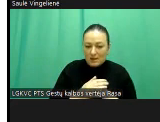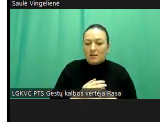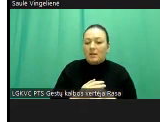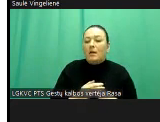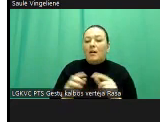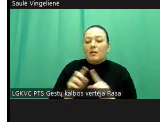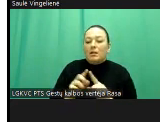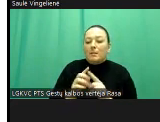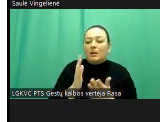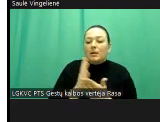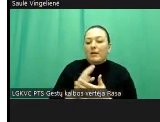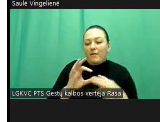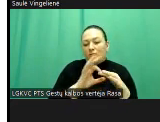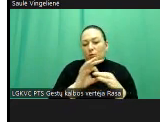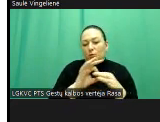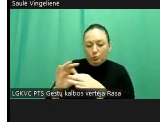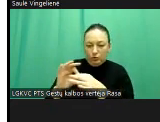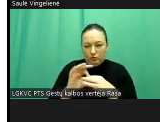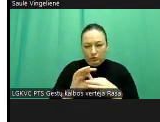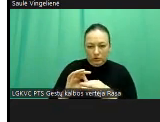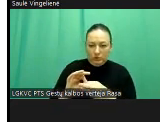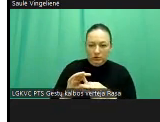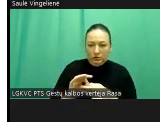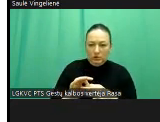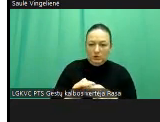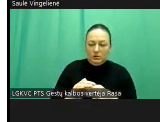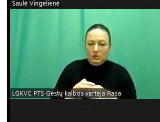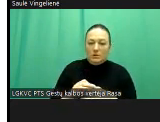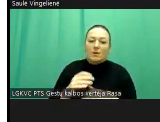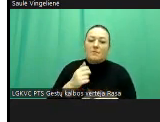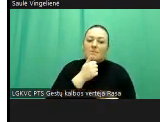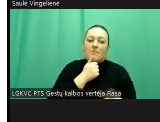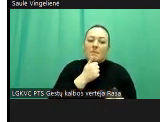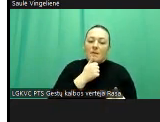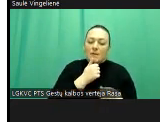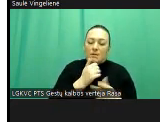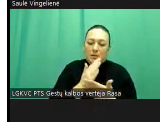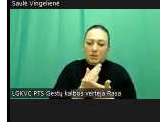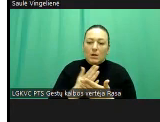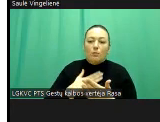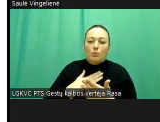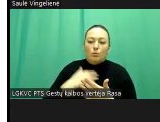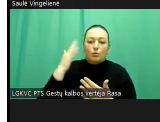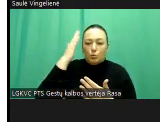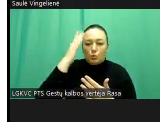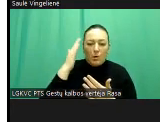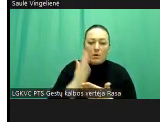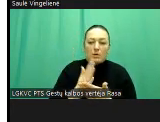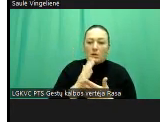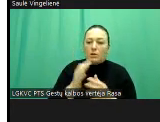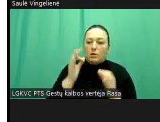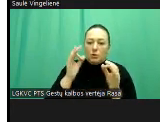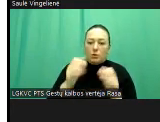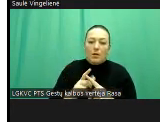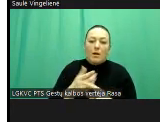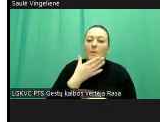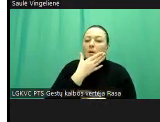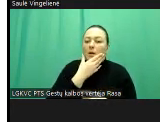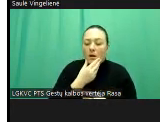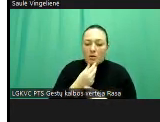apie susietumą. Čia pavyzdys, kuris mūsų nuomonė iš tikrųjų yra labai graži